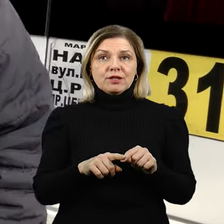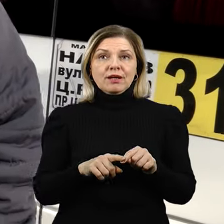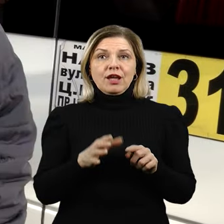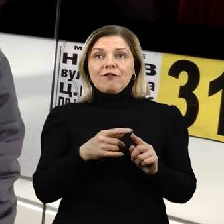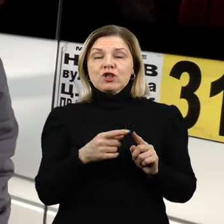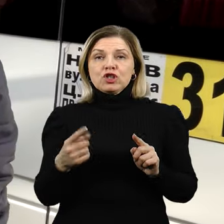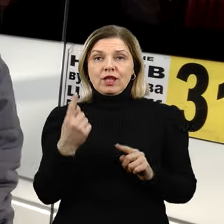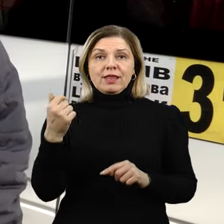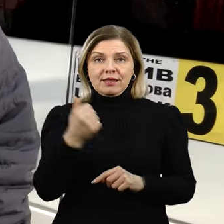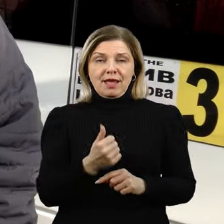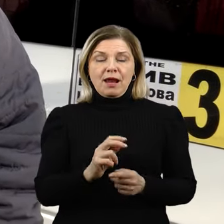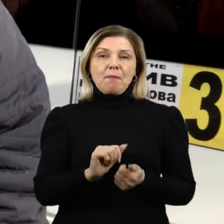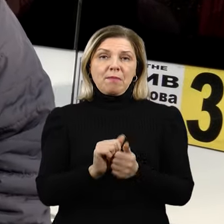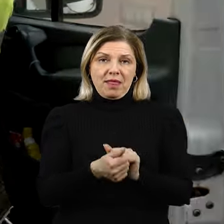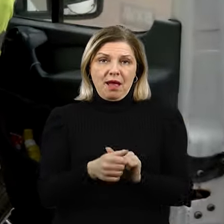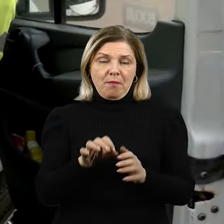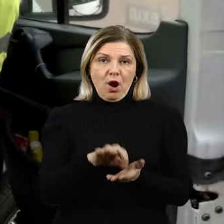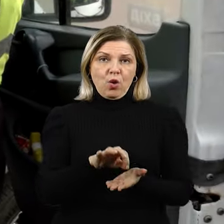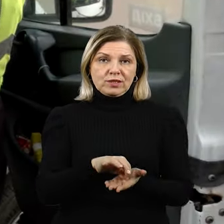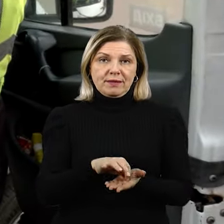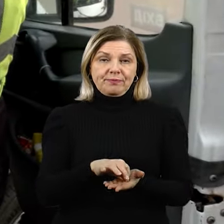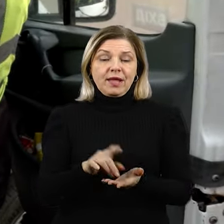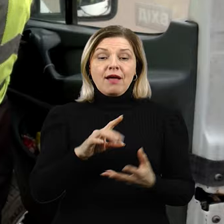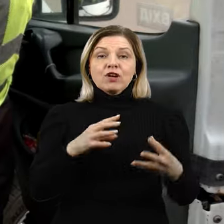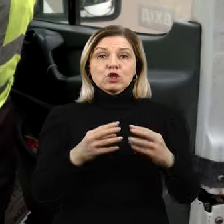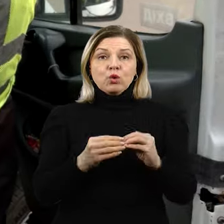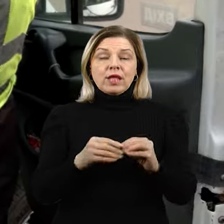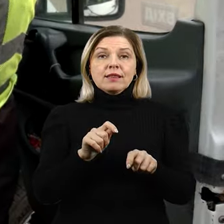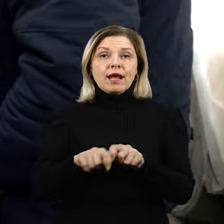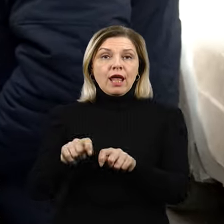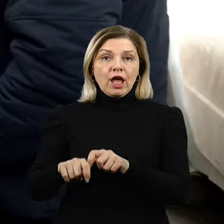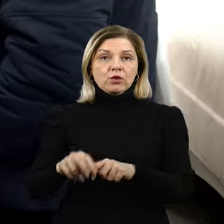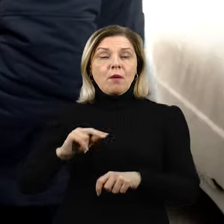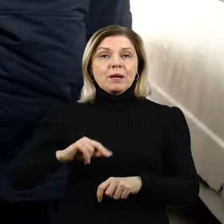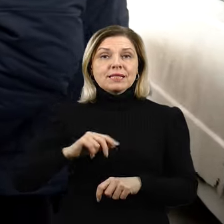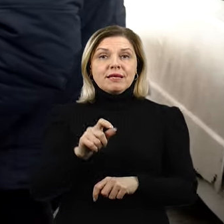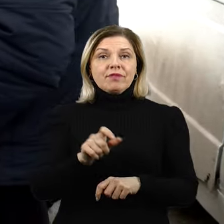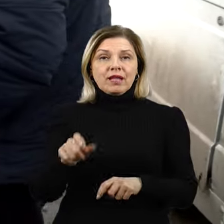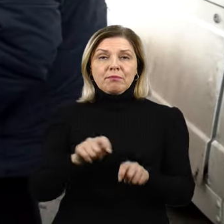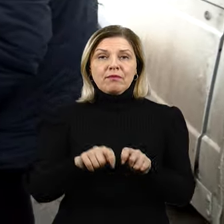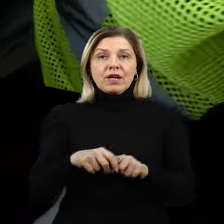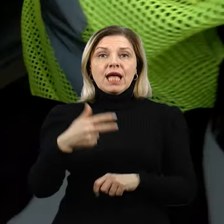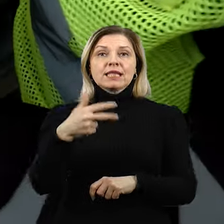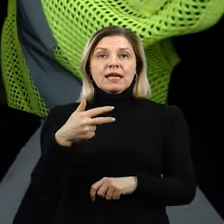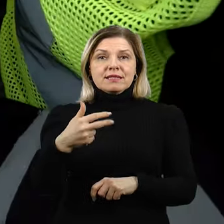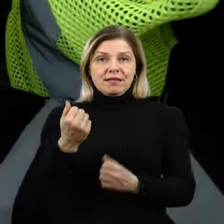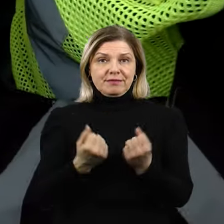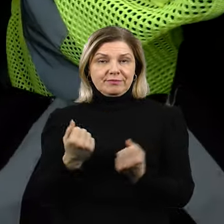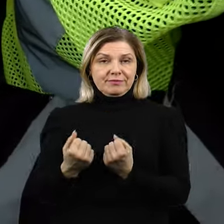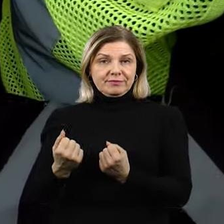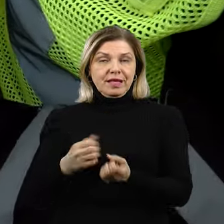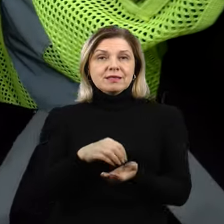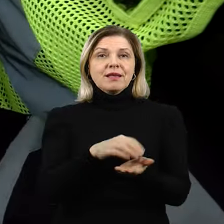течение недели, поменяем колеса, сделаем все. В результаті рейду працівники Укртрансбезпеки перевірили 30 транспортних засобів